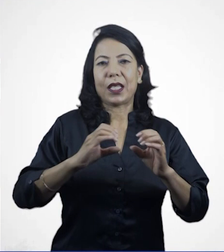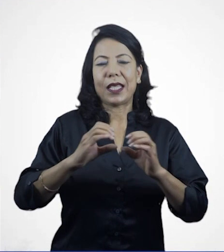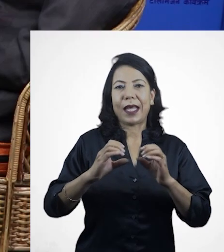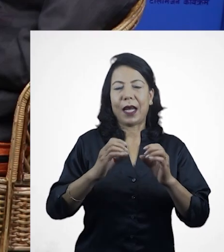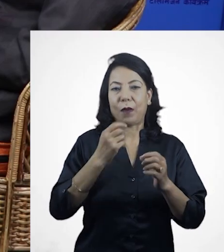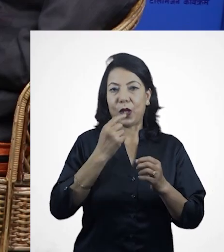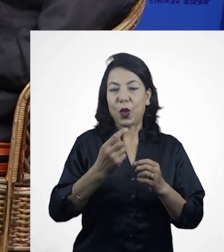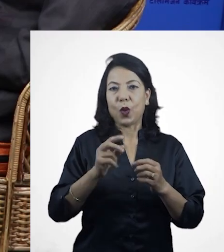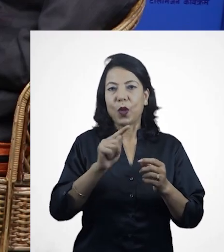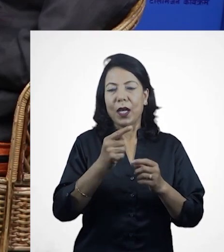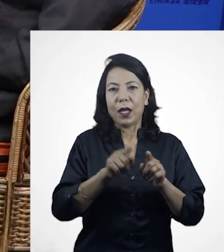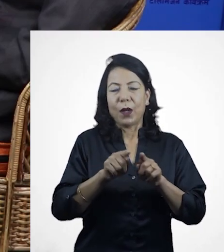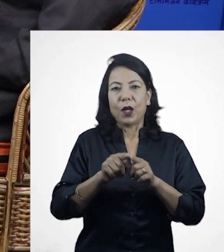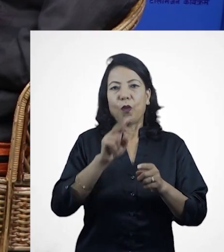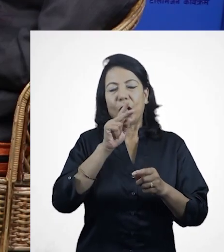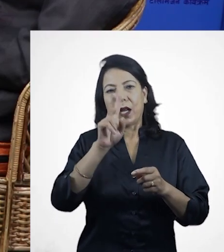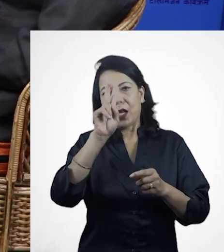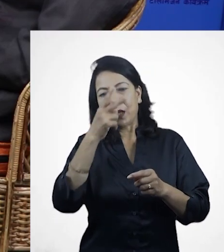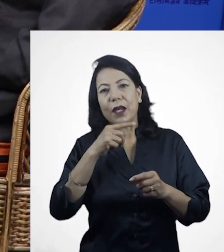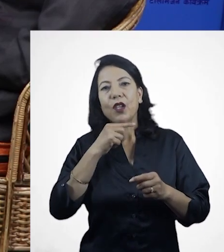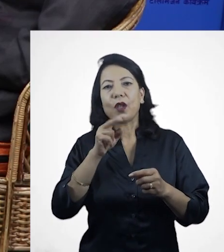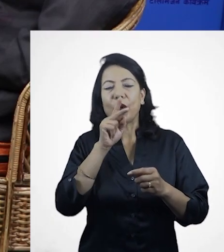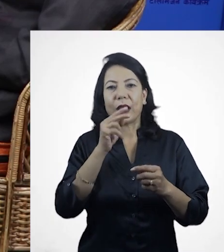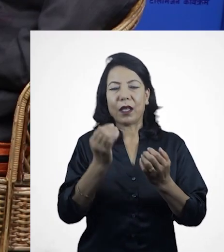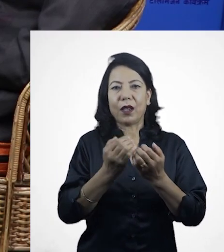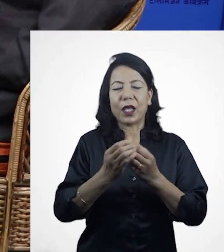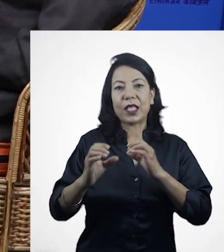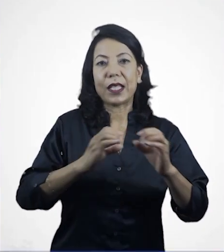संचार, कुर्णे बोले कि बोले तो, और प्रतितेती इंट्सार